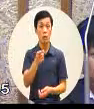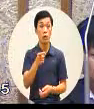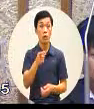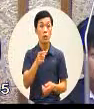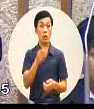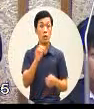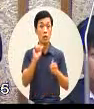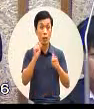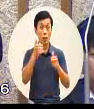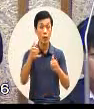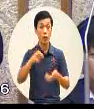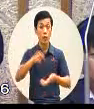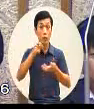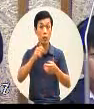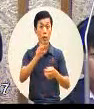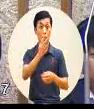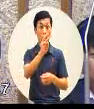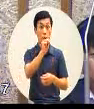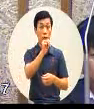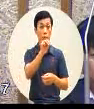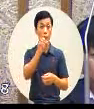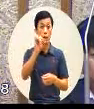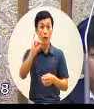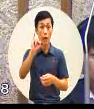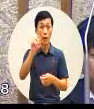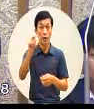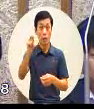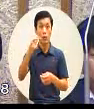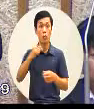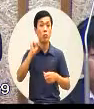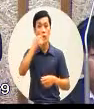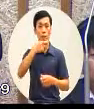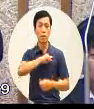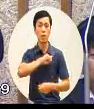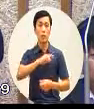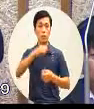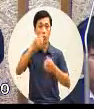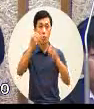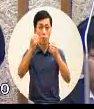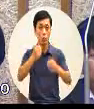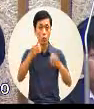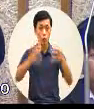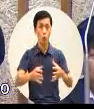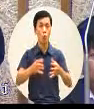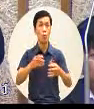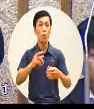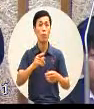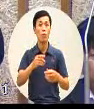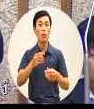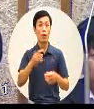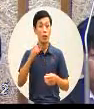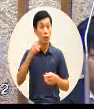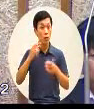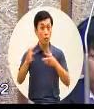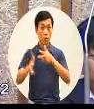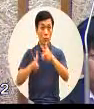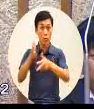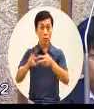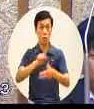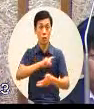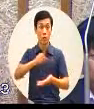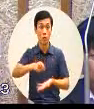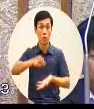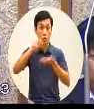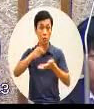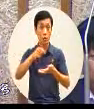讲的 MIT 这个部分吼，其实以迄个编算的过程当中吼，厂商都会提出他这个